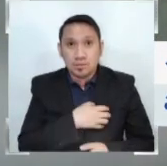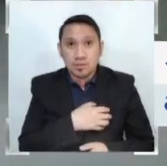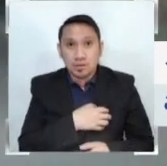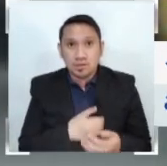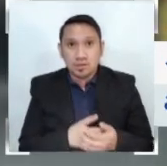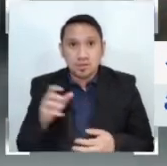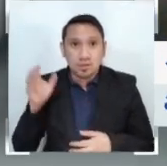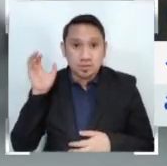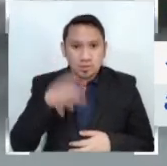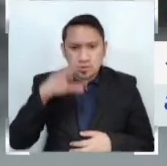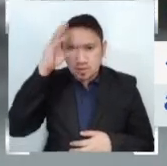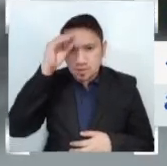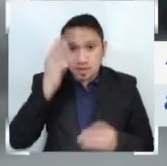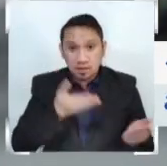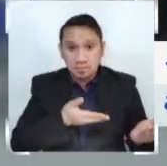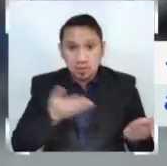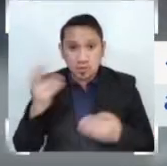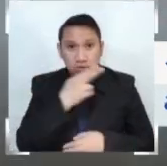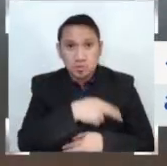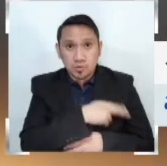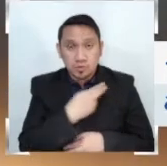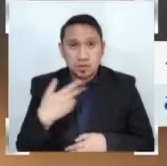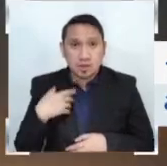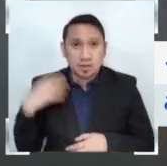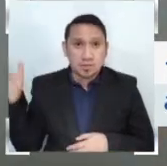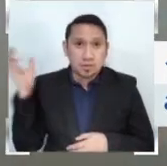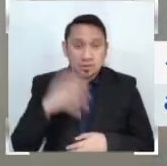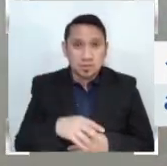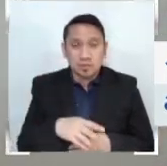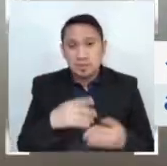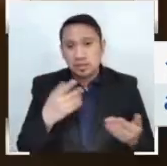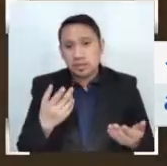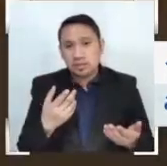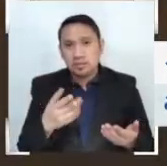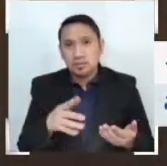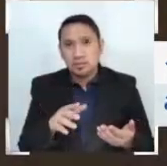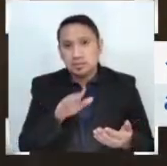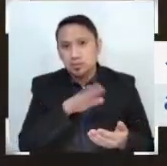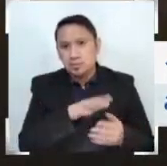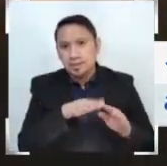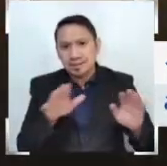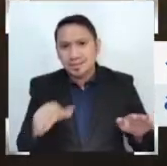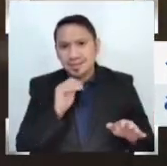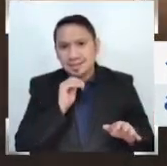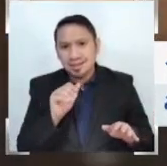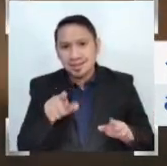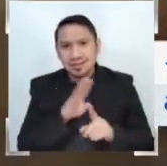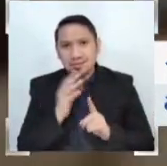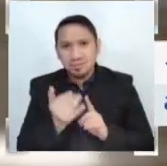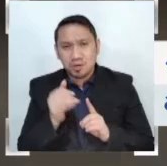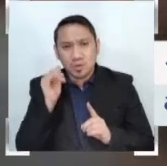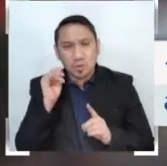ang isang lalaki na dinala sa ospital matapos tamaan ng basag na bote. Ayon sa barangay, hindi tagaroon ang mga bata at madalas lang makitang paggala-gala